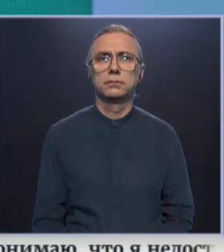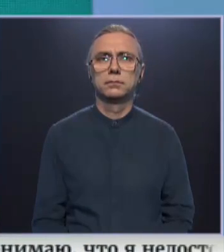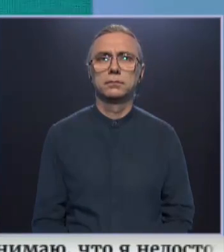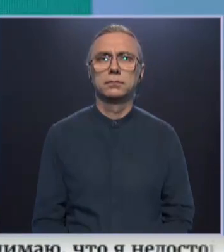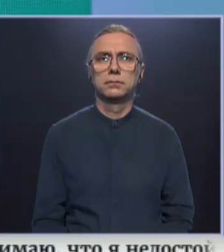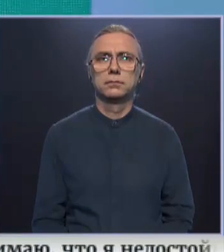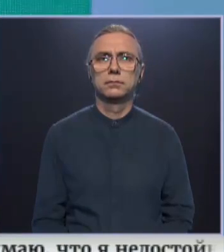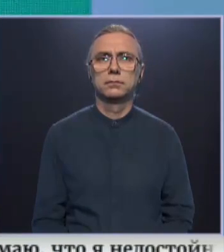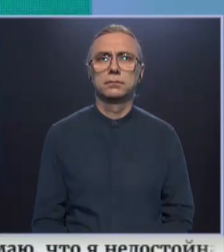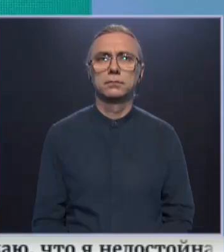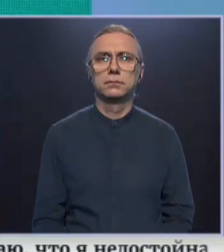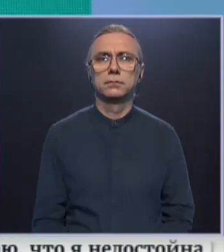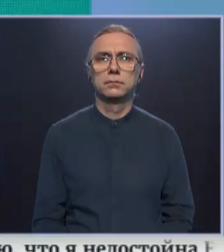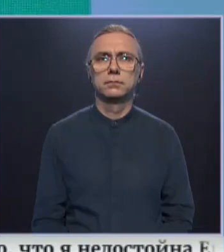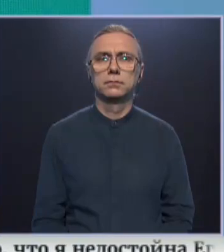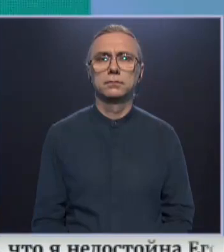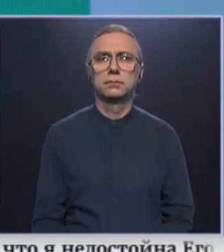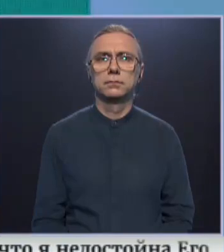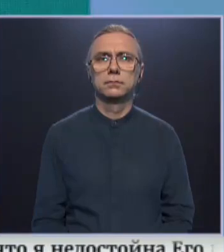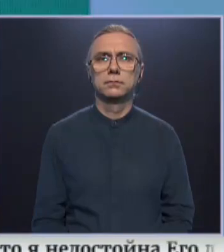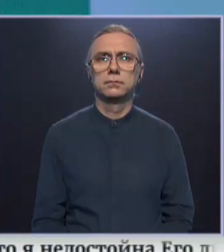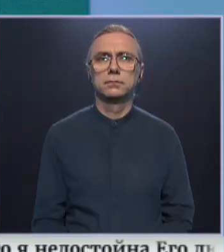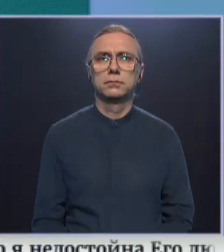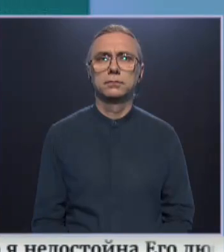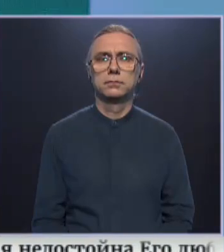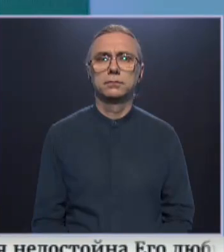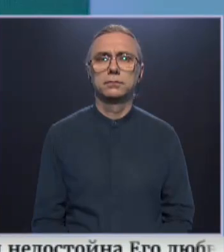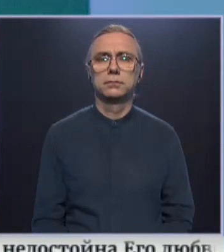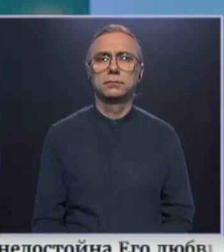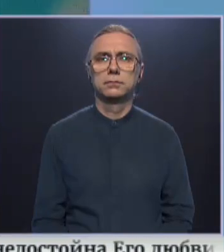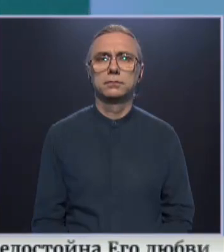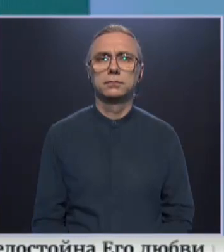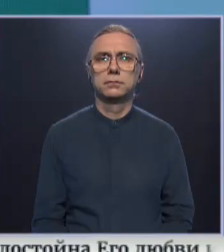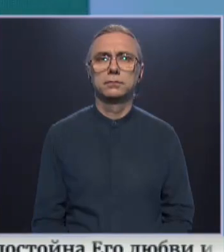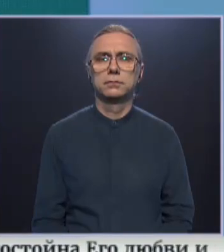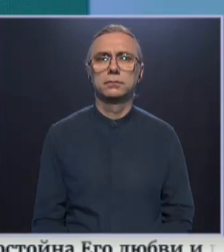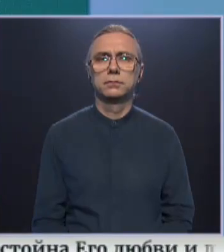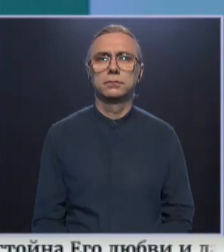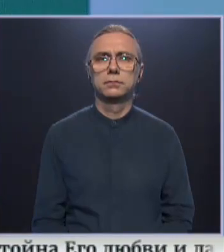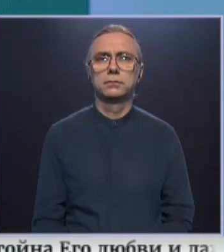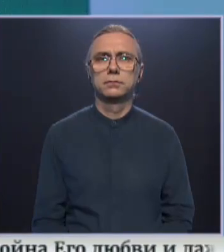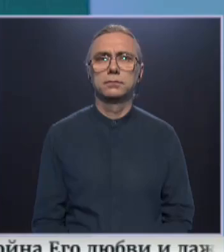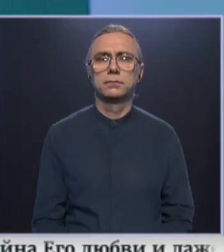мух. А сейчас вот кому мне молиться за него?